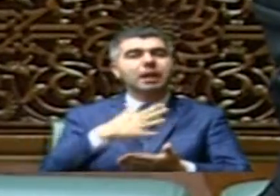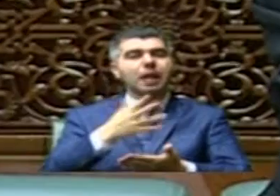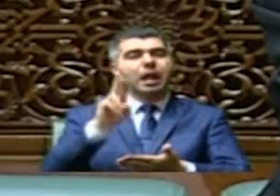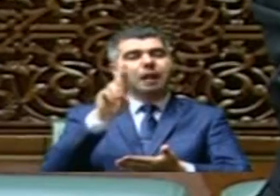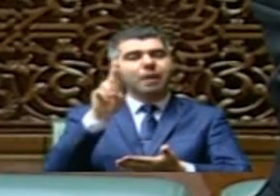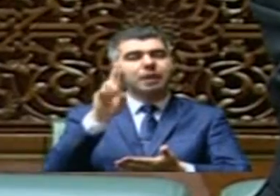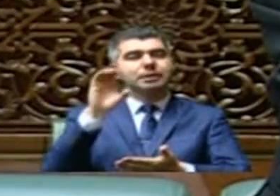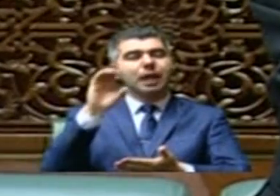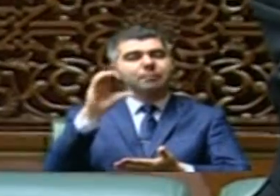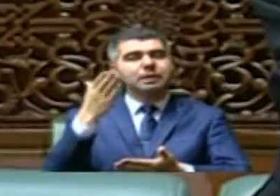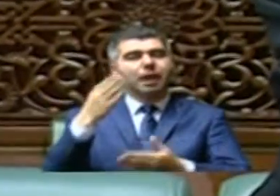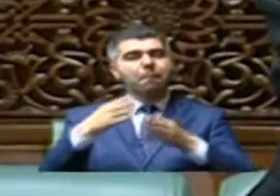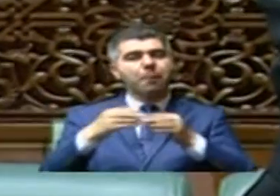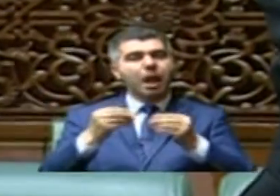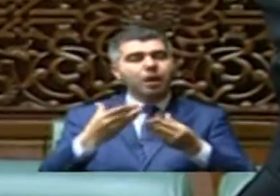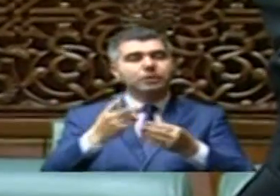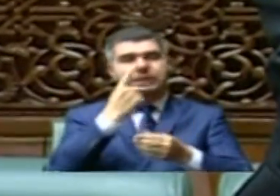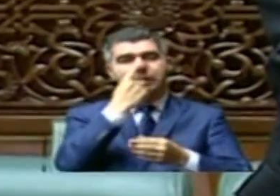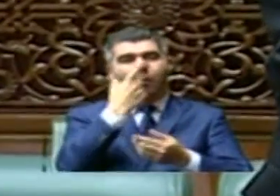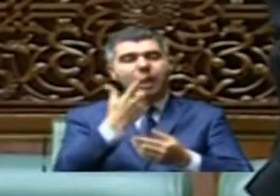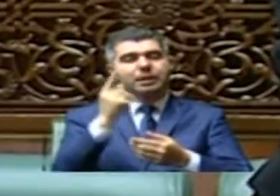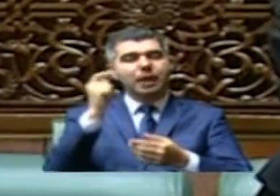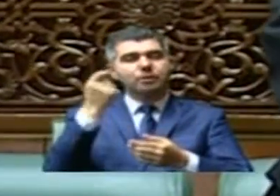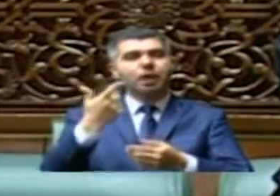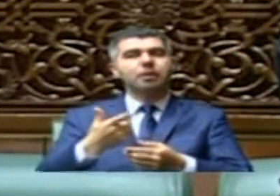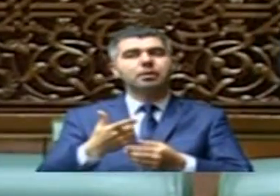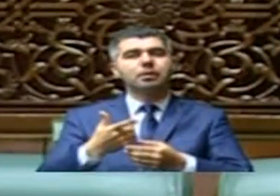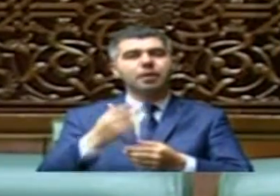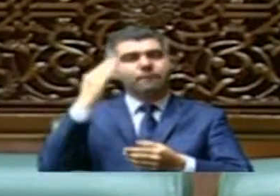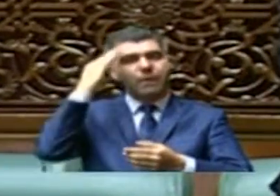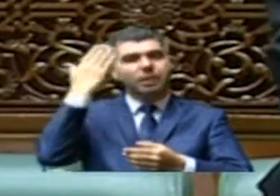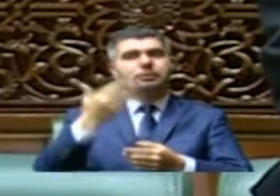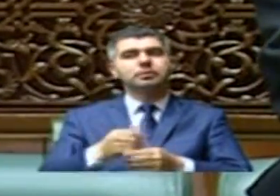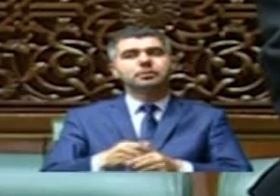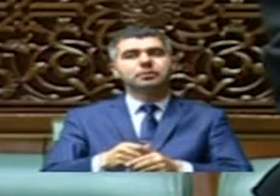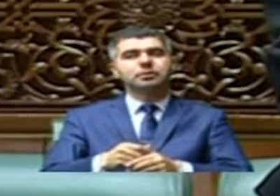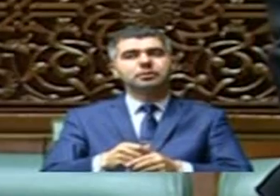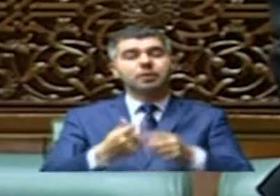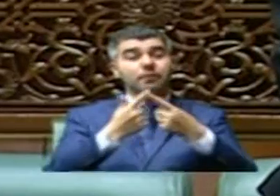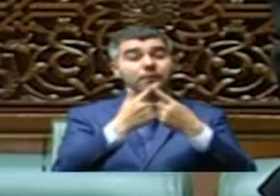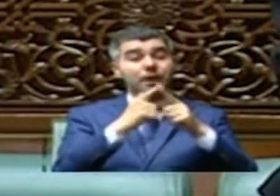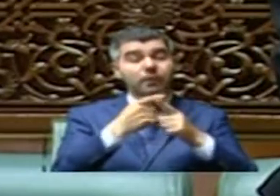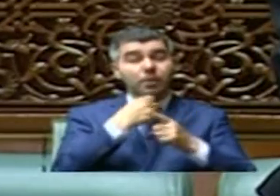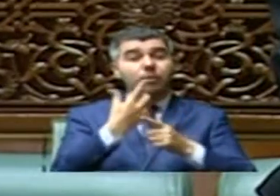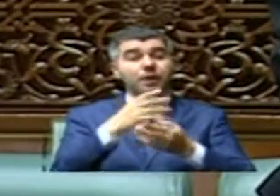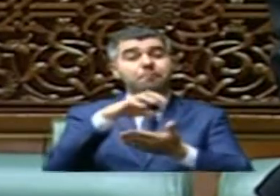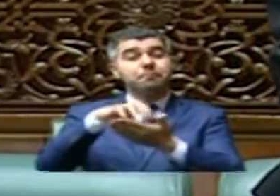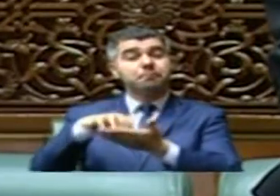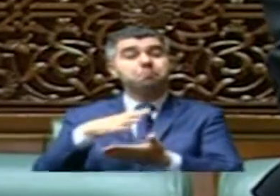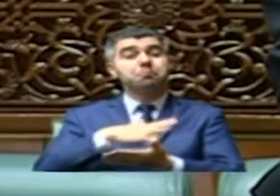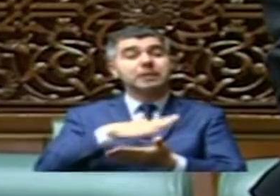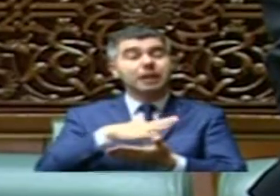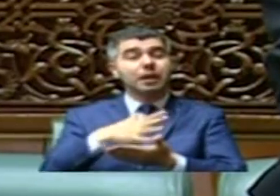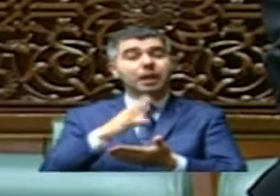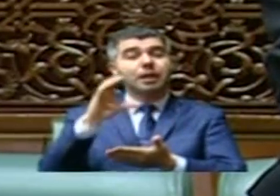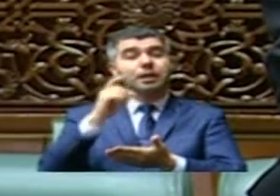الرباط، بحال الدار البيضاء، بحال مراكش، بحال تطوان، بحال طنجة، بحال فاس، خصوصا ان واحد العدد ديال المدن بحال مثلا